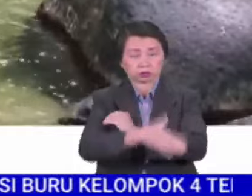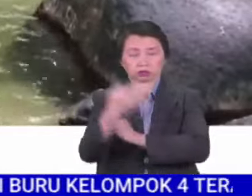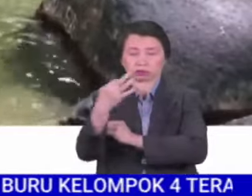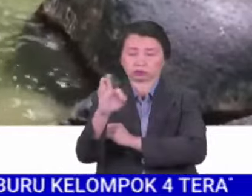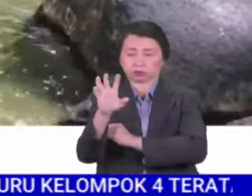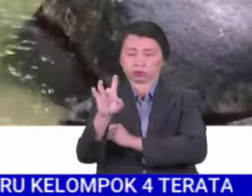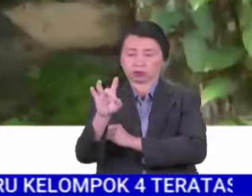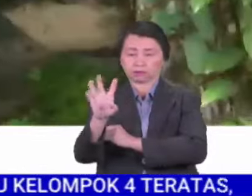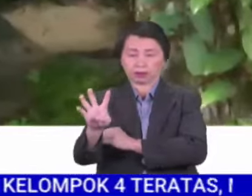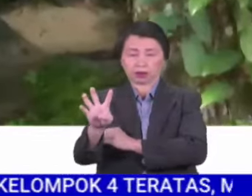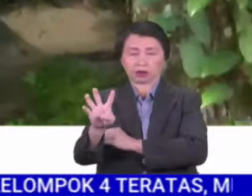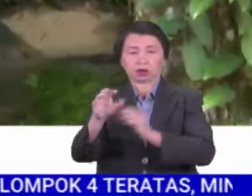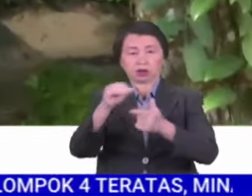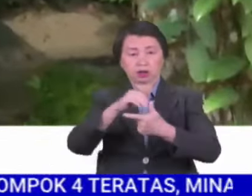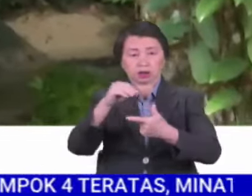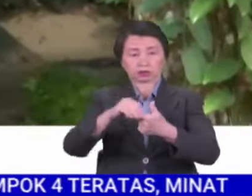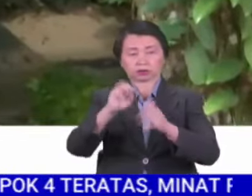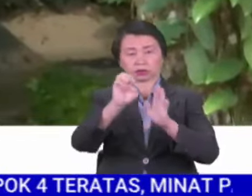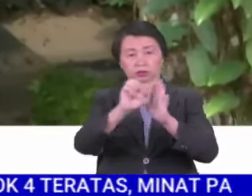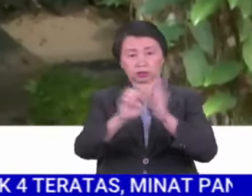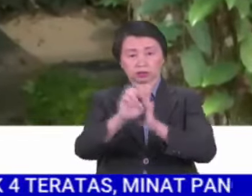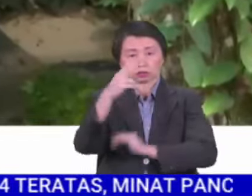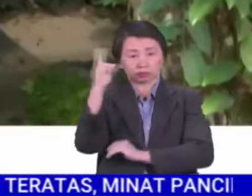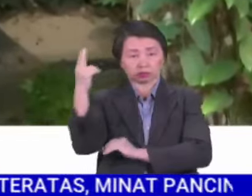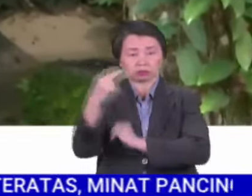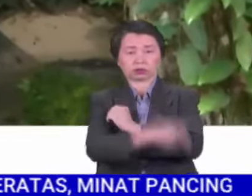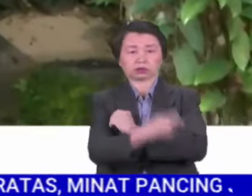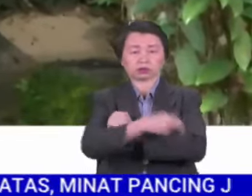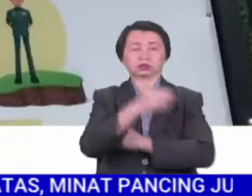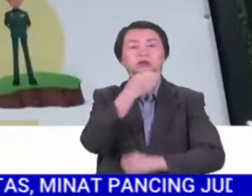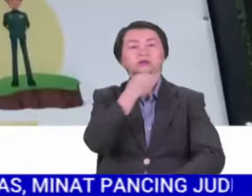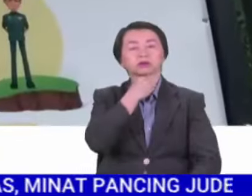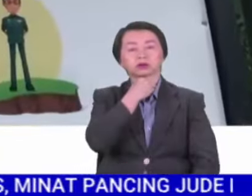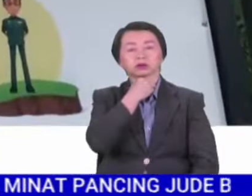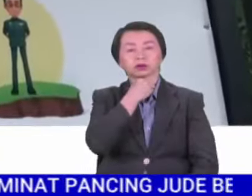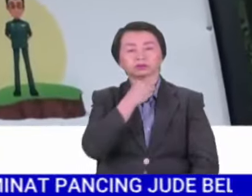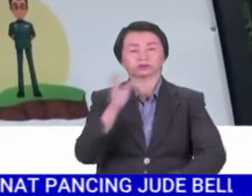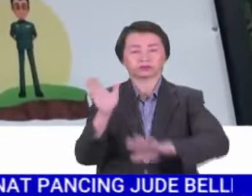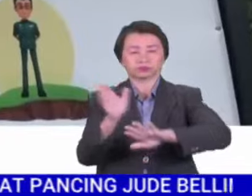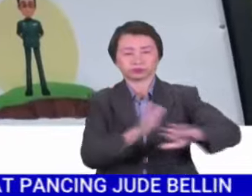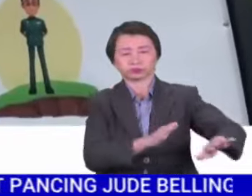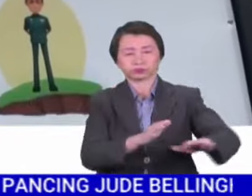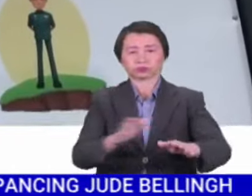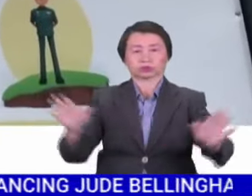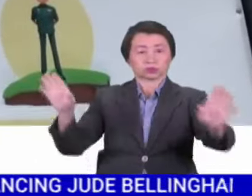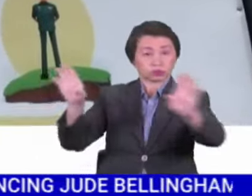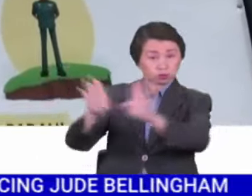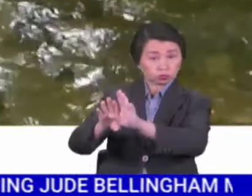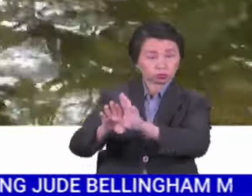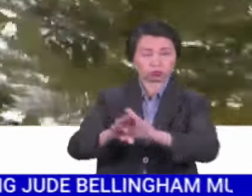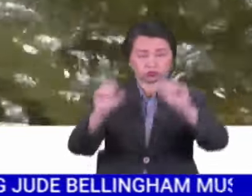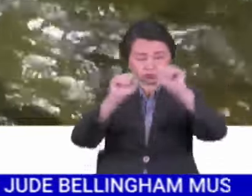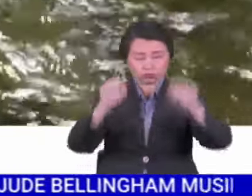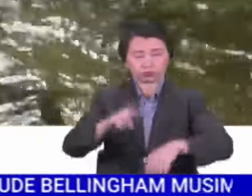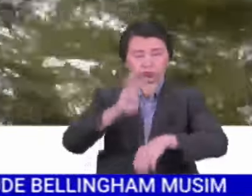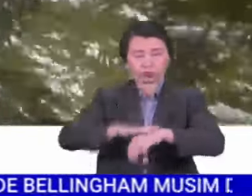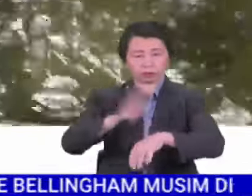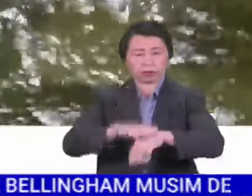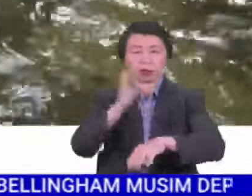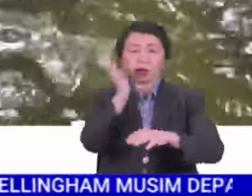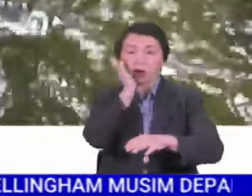1984 atau ini perhutanan Negeri perak selain langkah penutupan sistem amaran awal